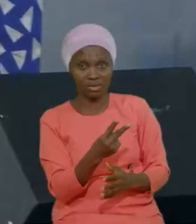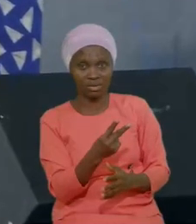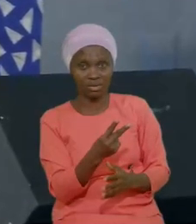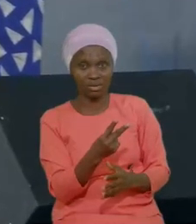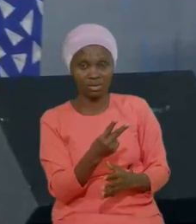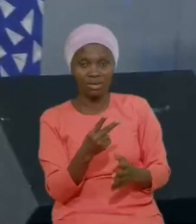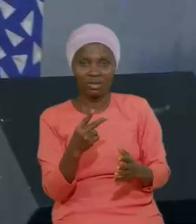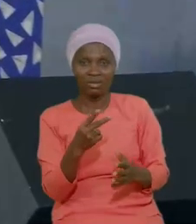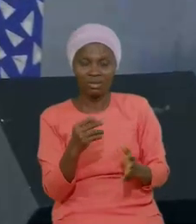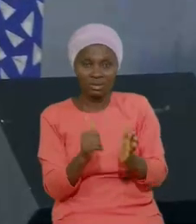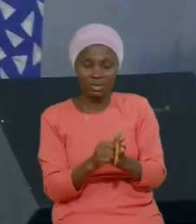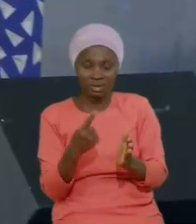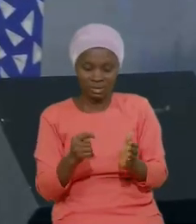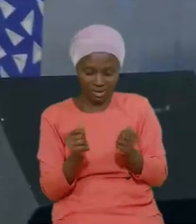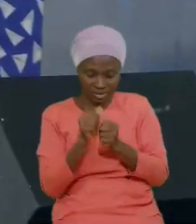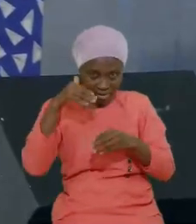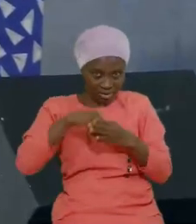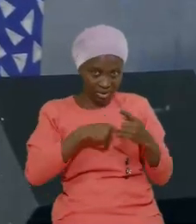viens à Christ.